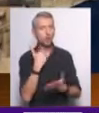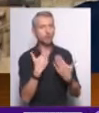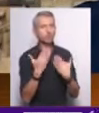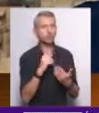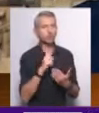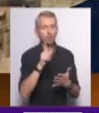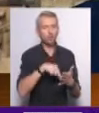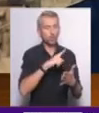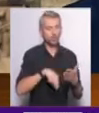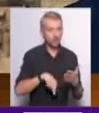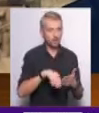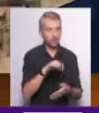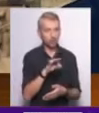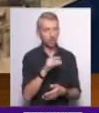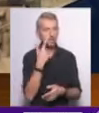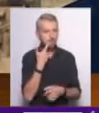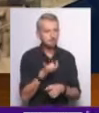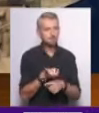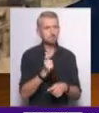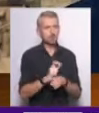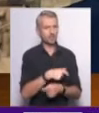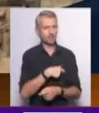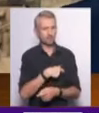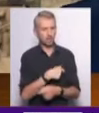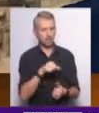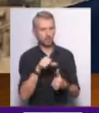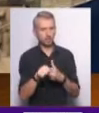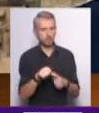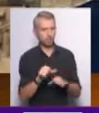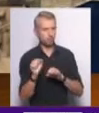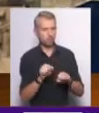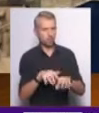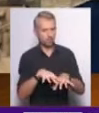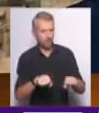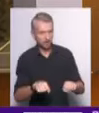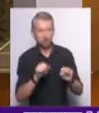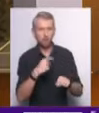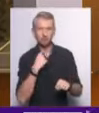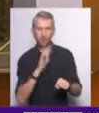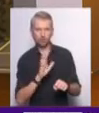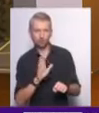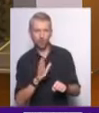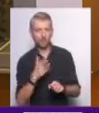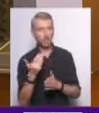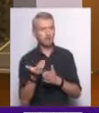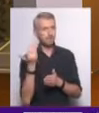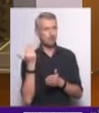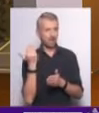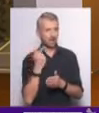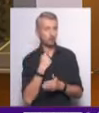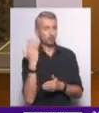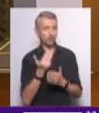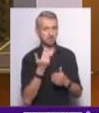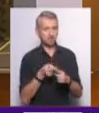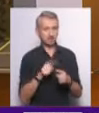щось розірвання, то більшість там депутатів, особливо провладних, можуть там не зовсім голосувати. Попереднє голосування перед цим